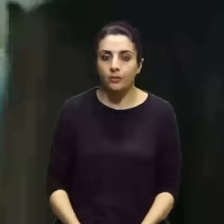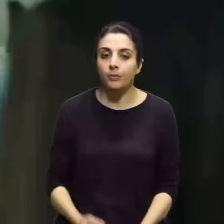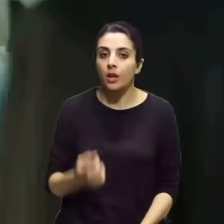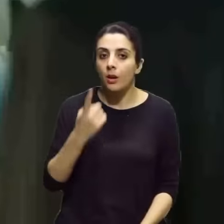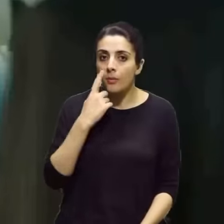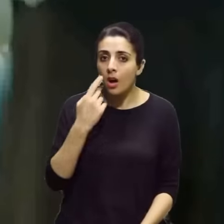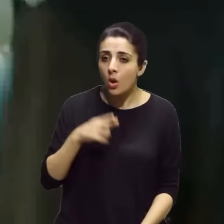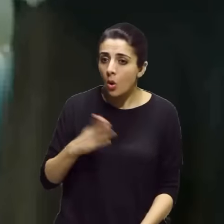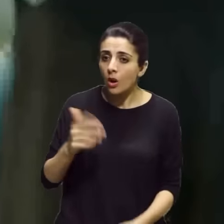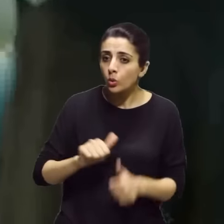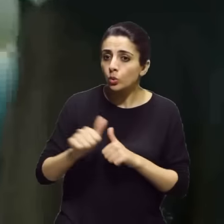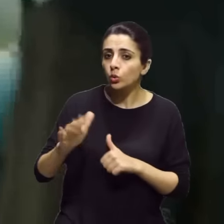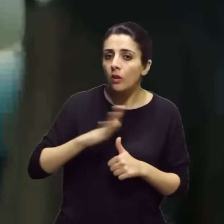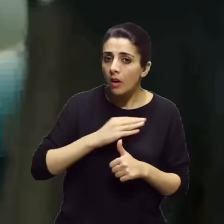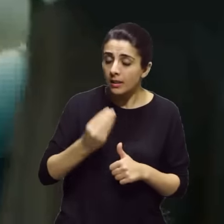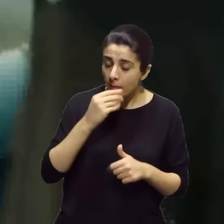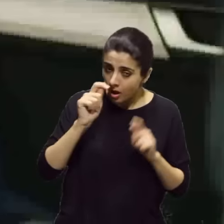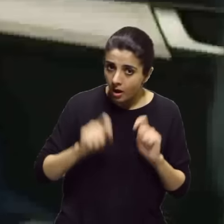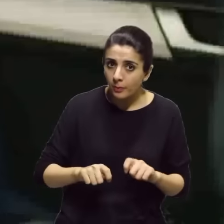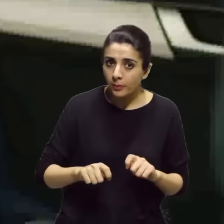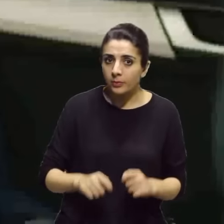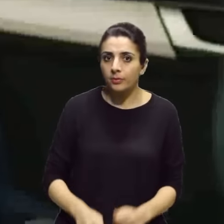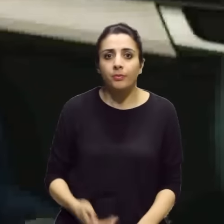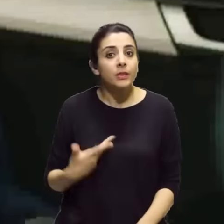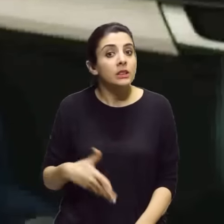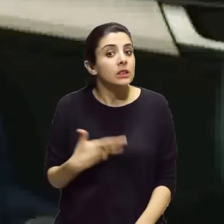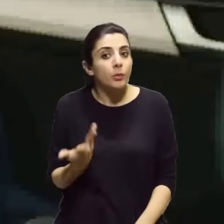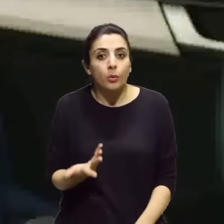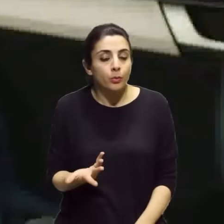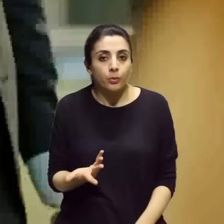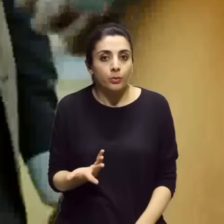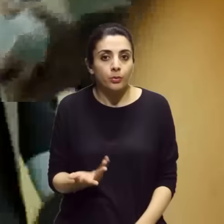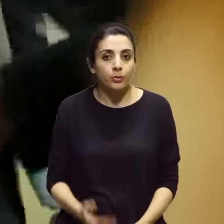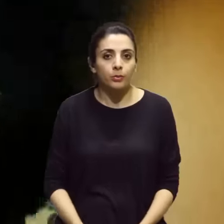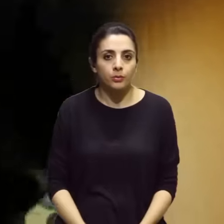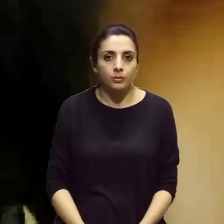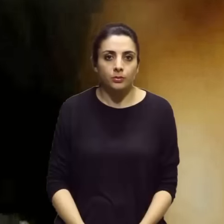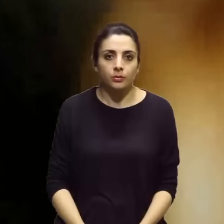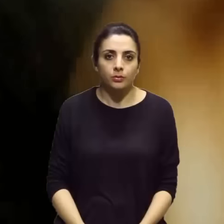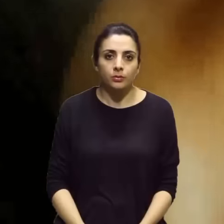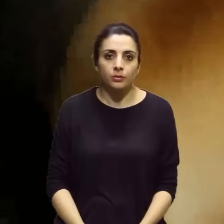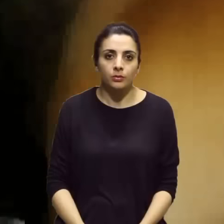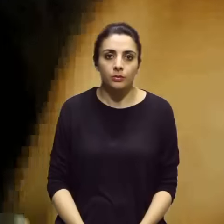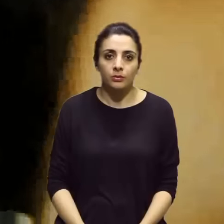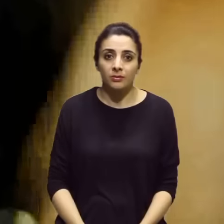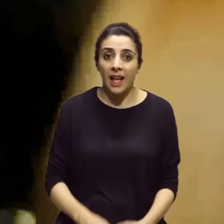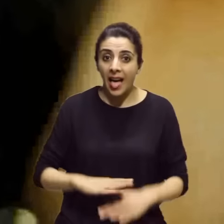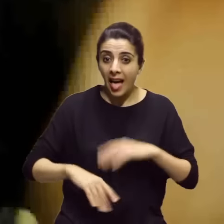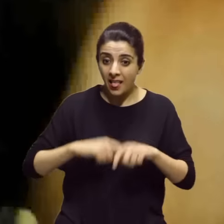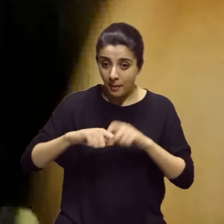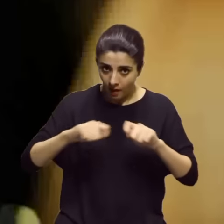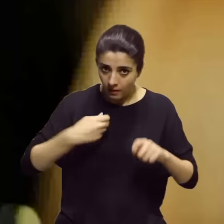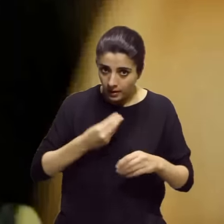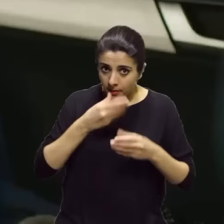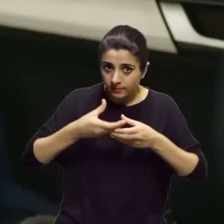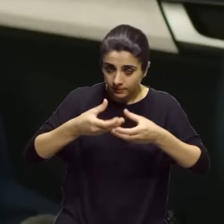Bak daha yolumuz uzun, ye şu sandviçini. İstemiyorum. Arabanın içine eğildi. Ellerin bağlı diye yemiyorsan bak